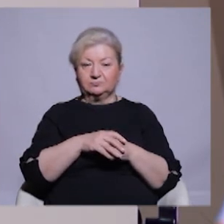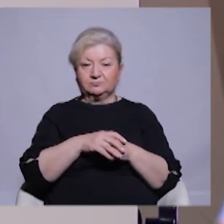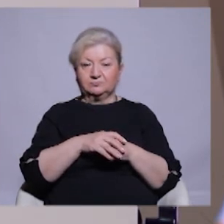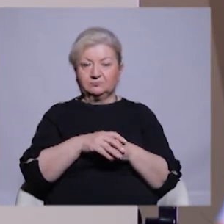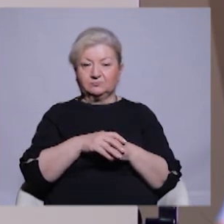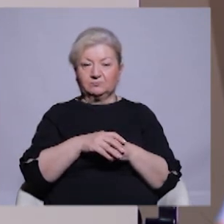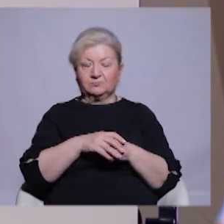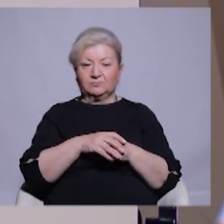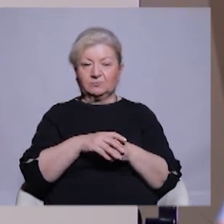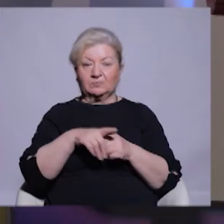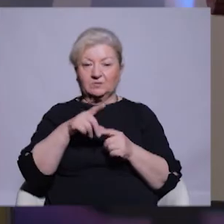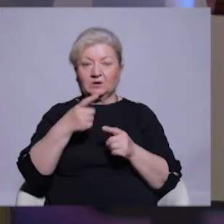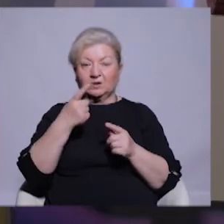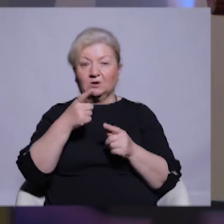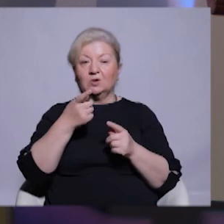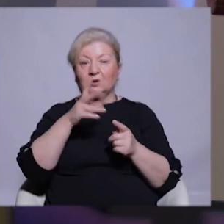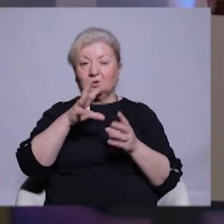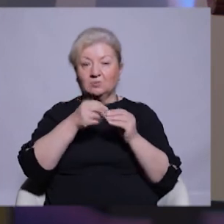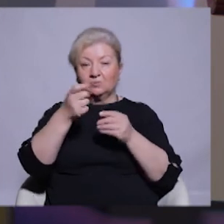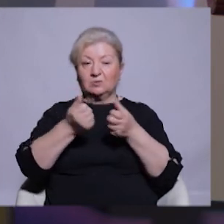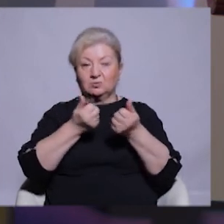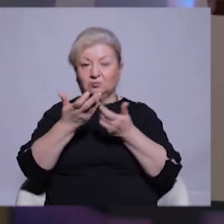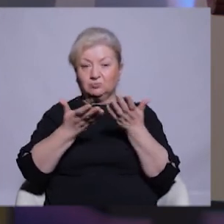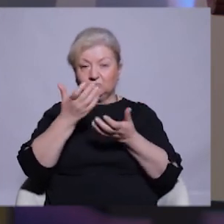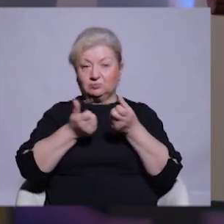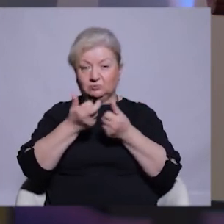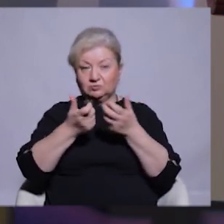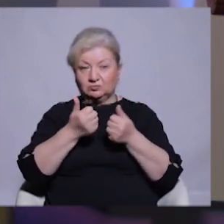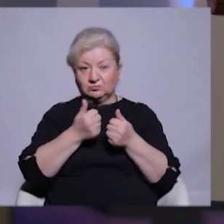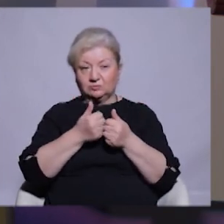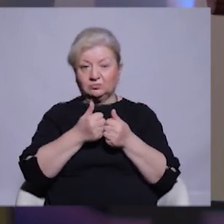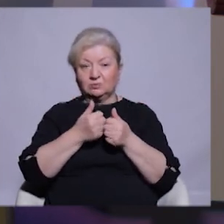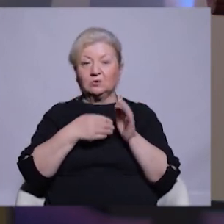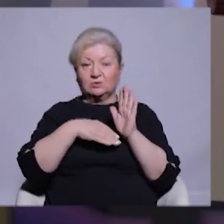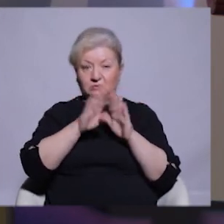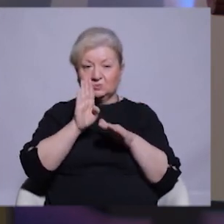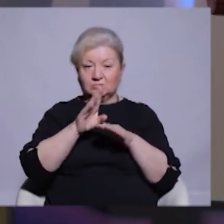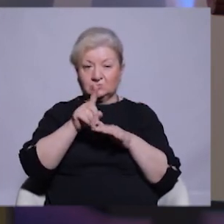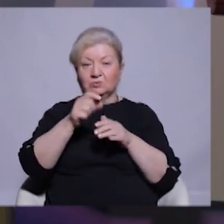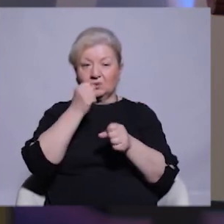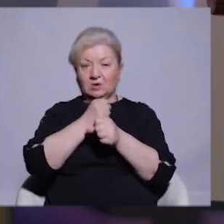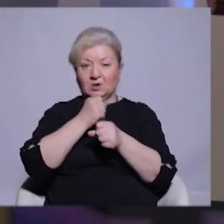უბრალოდ აღარ დავწერ აქ ერთეულებს. ამას ჩვენ თუ გამოვიანგარიშებთ და გირჩევთ, რომ